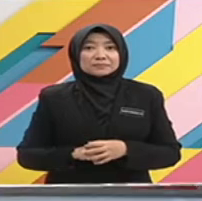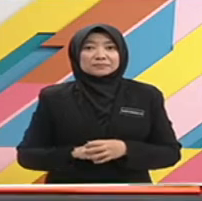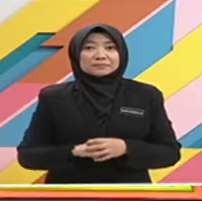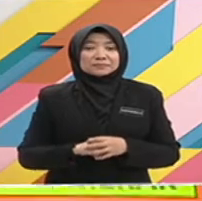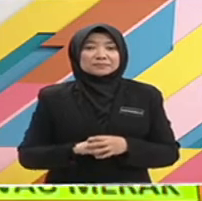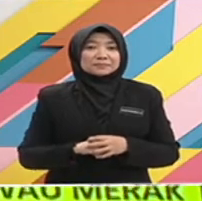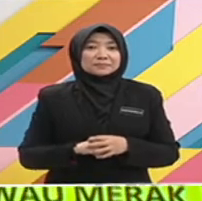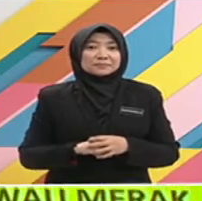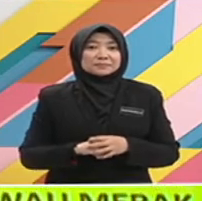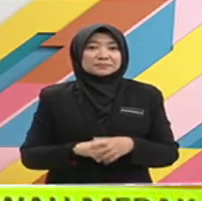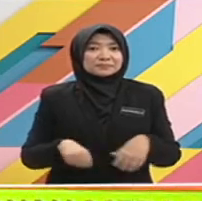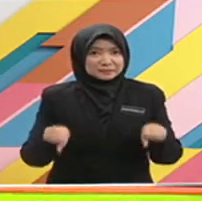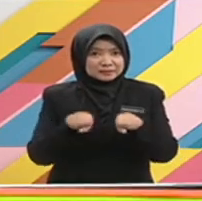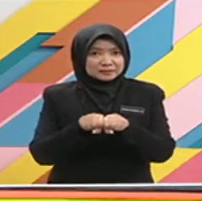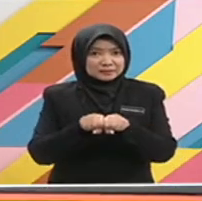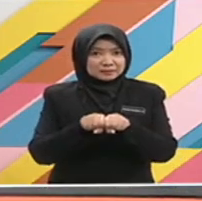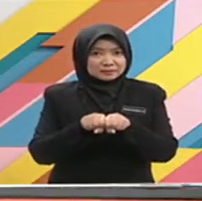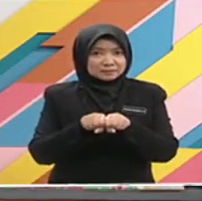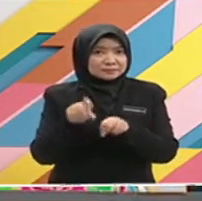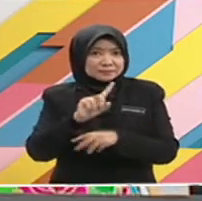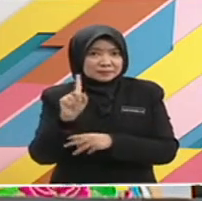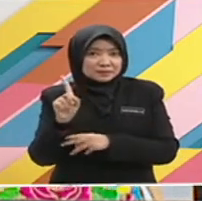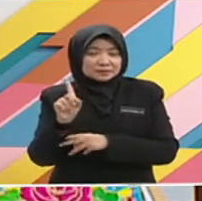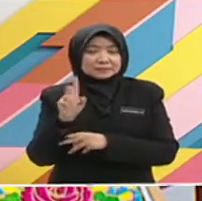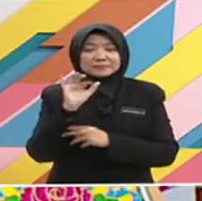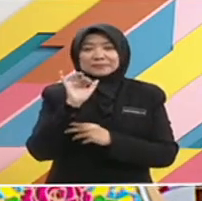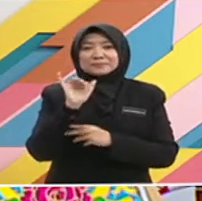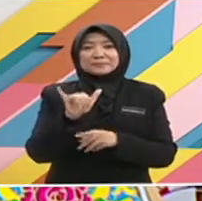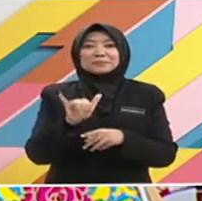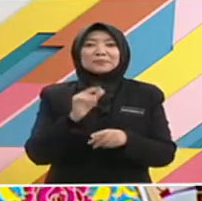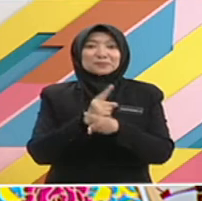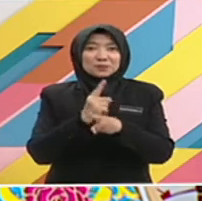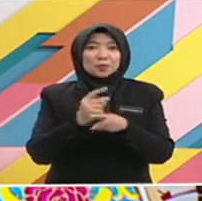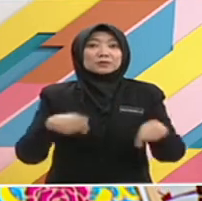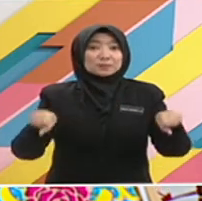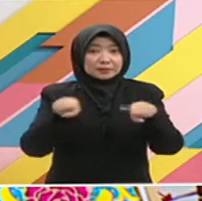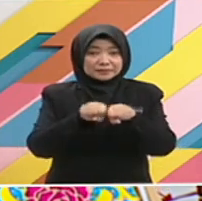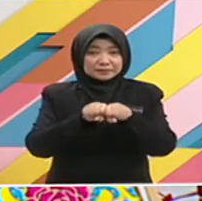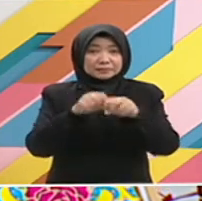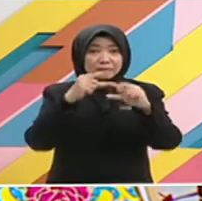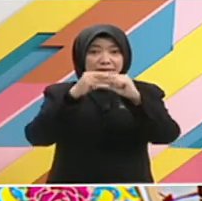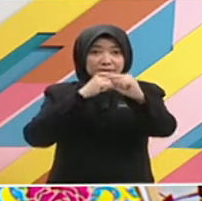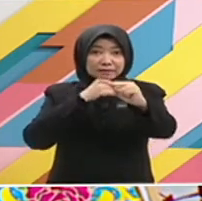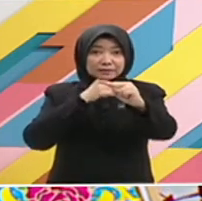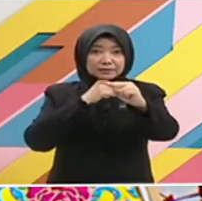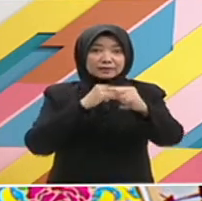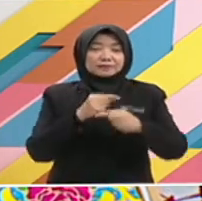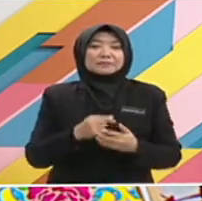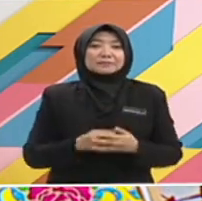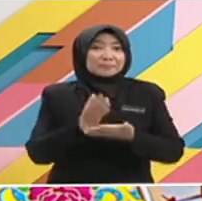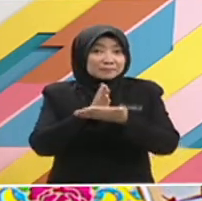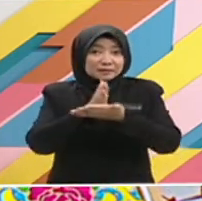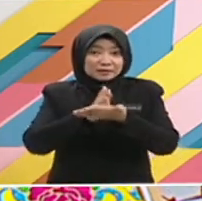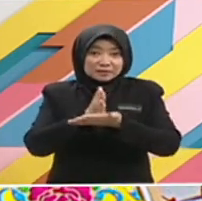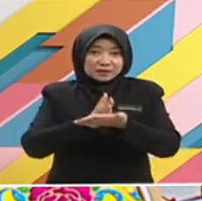cikgu? Simetri ke? Simetri lah. Simetri. Kita gariskan pada garisan tengah tu, kita akan